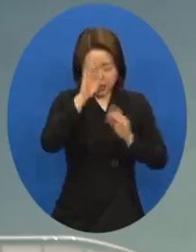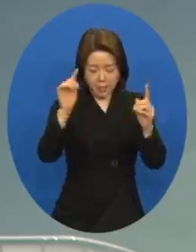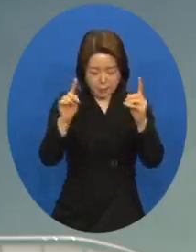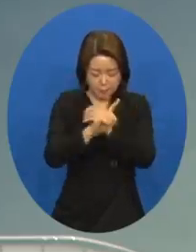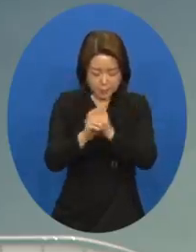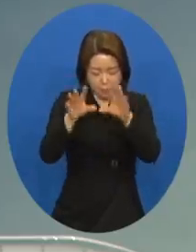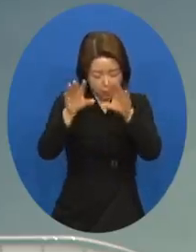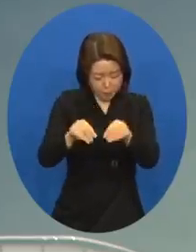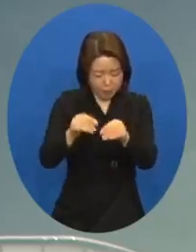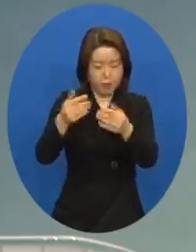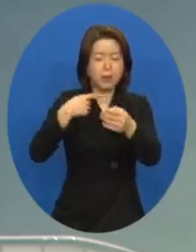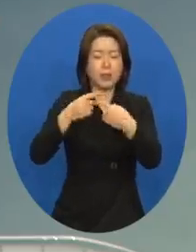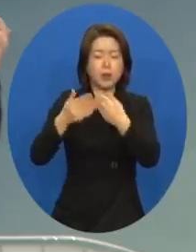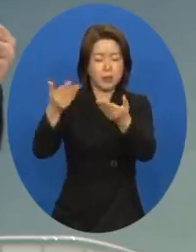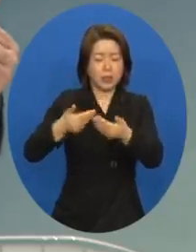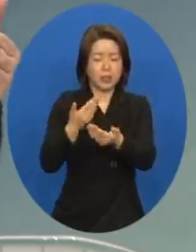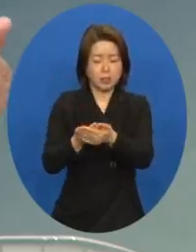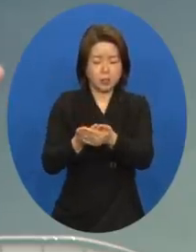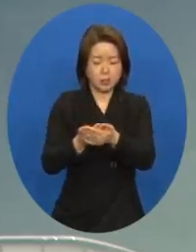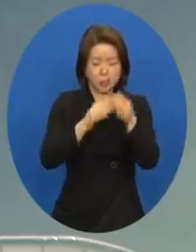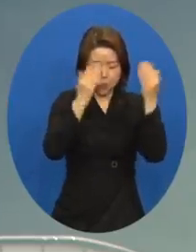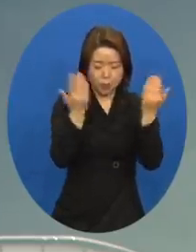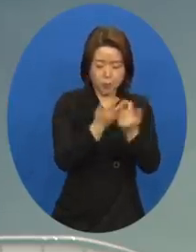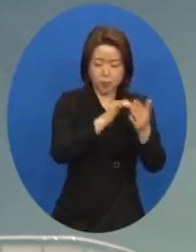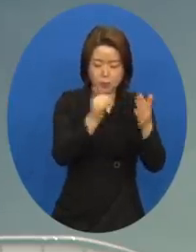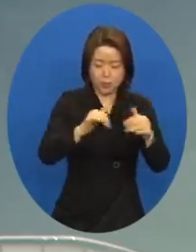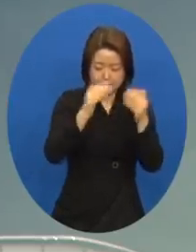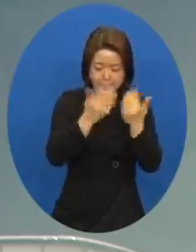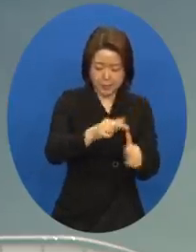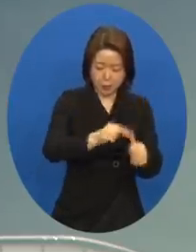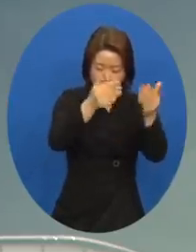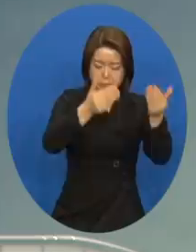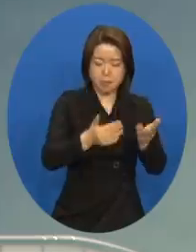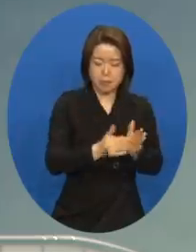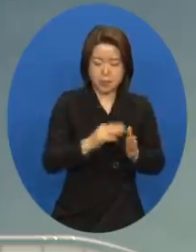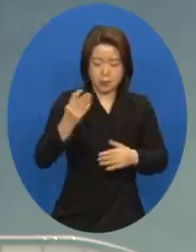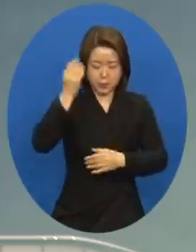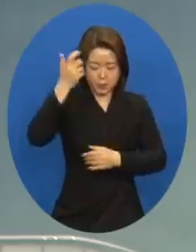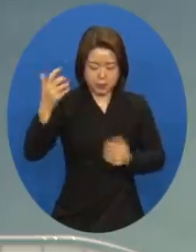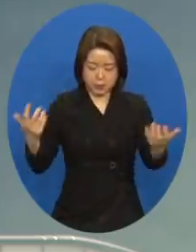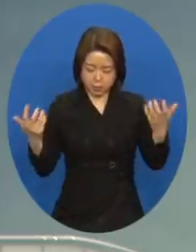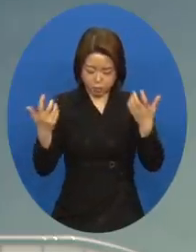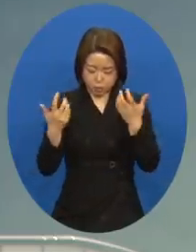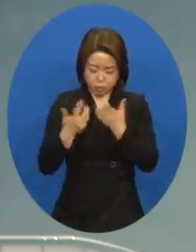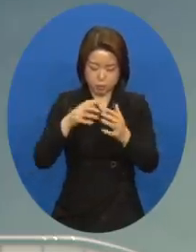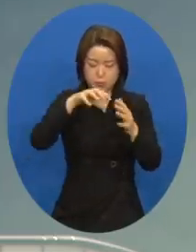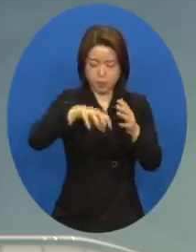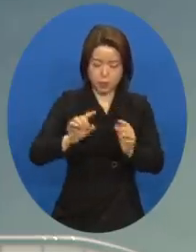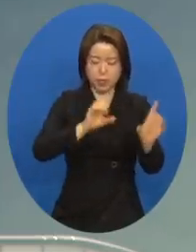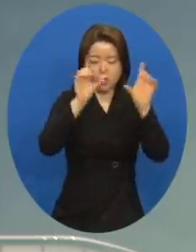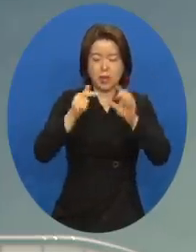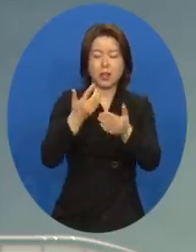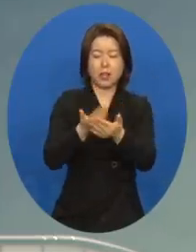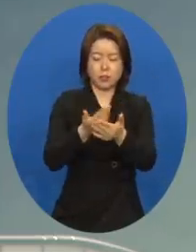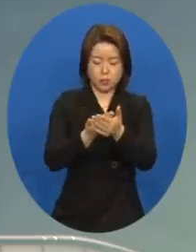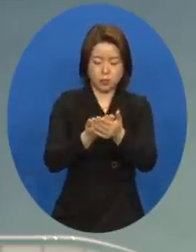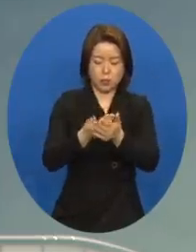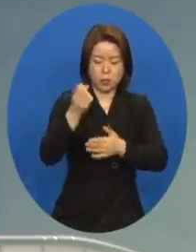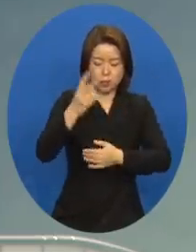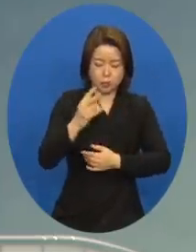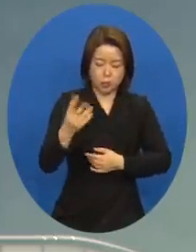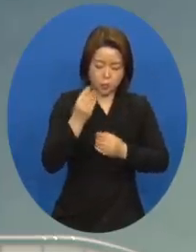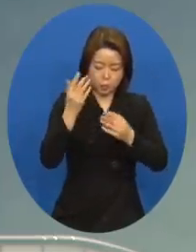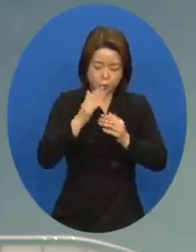경험하며 온 가족들이 다 구원을 받고 성령의 충만한 가운데 살며 성도들의